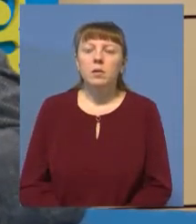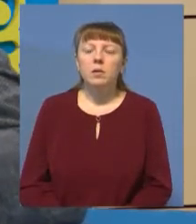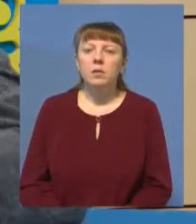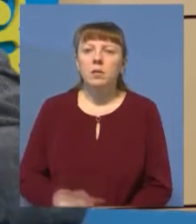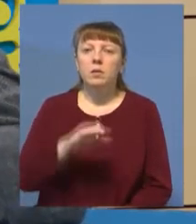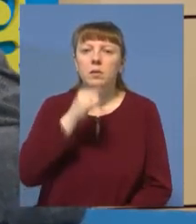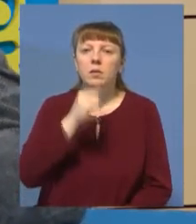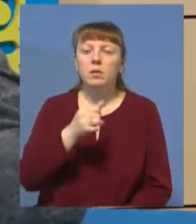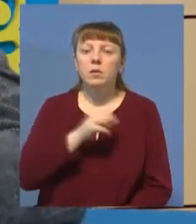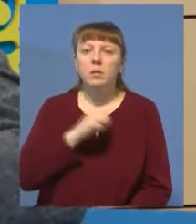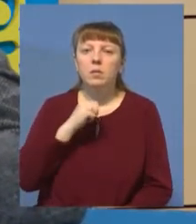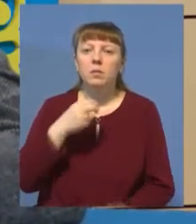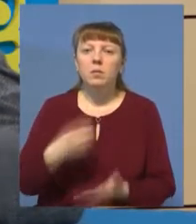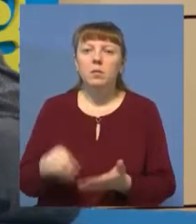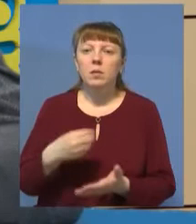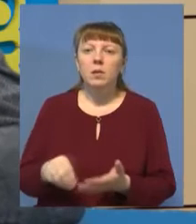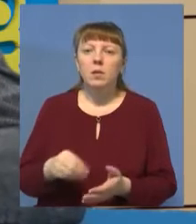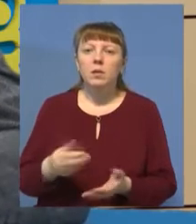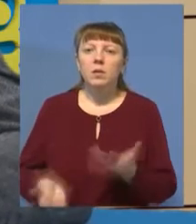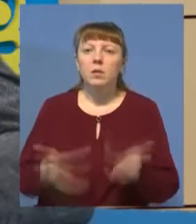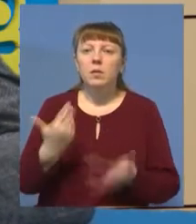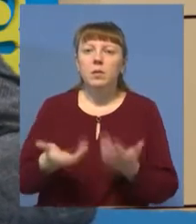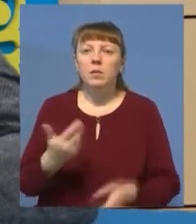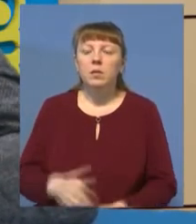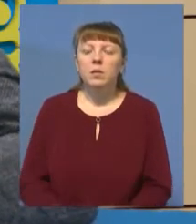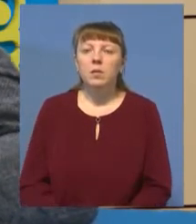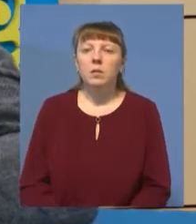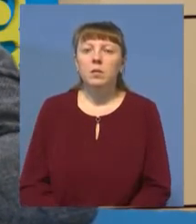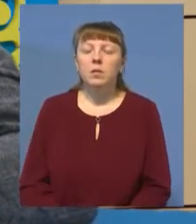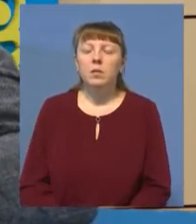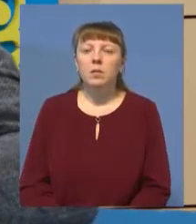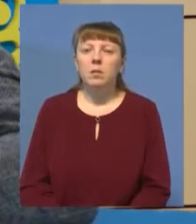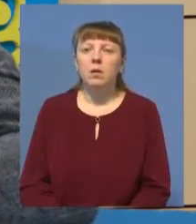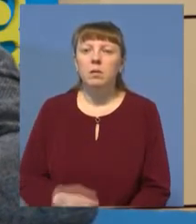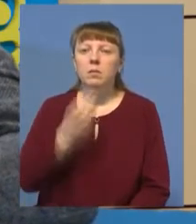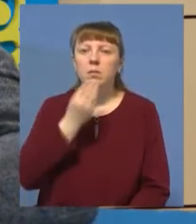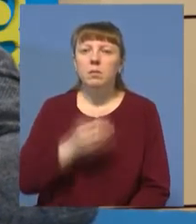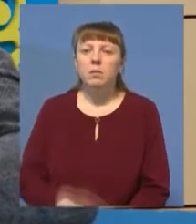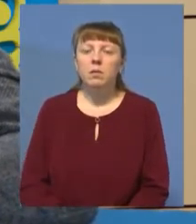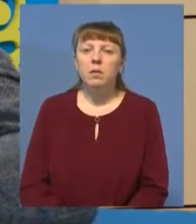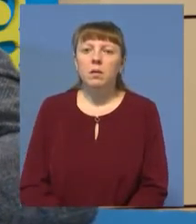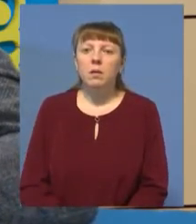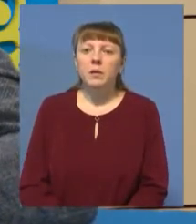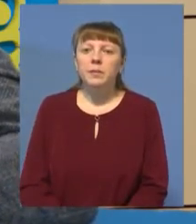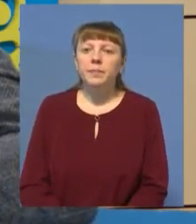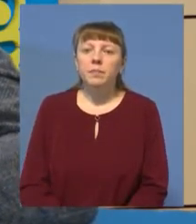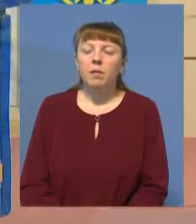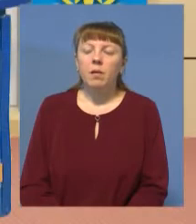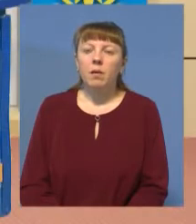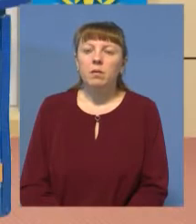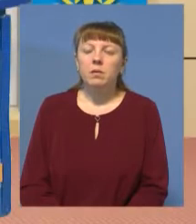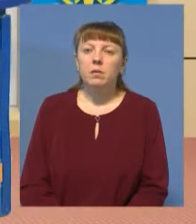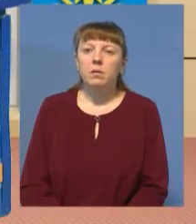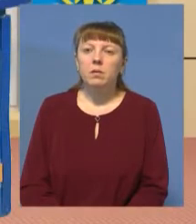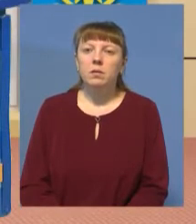зафиксировать, возможно, саму покупку, распаковку, допустим, да, тех или иных продукций той или иной? Возможно, это связано также и